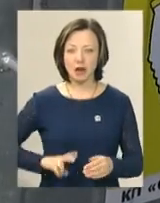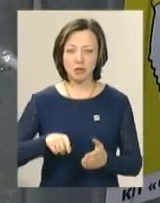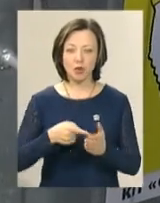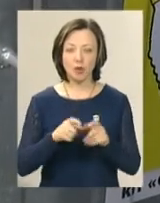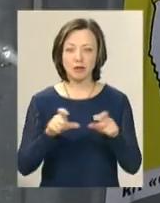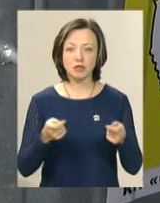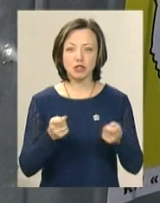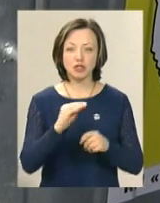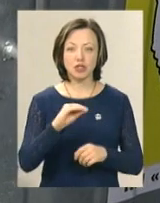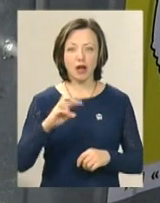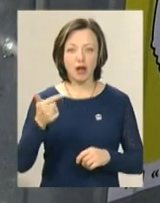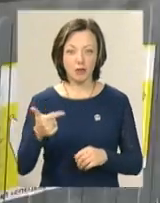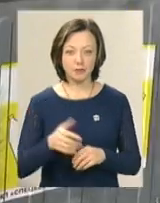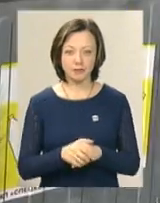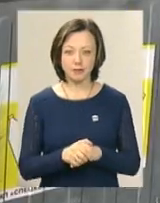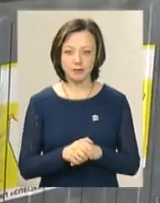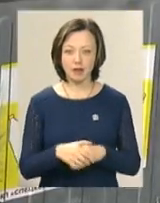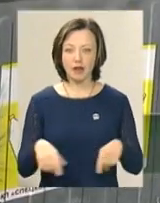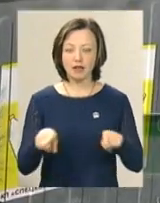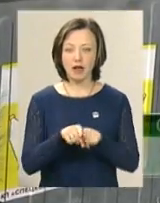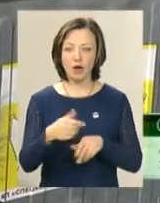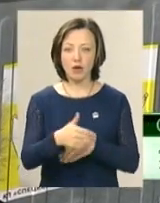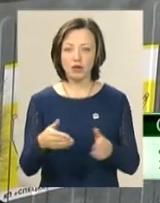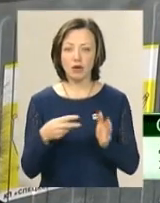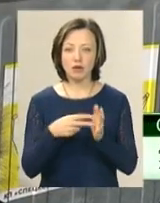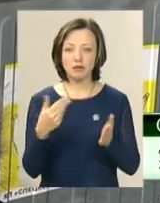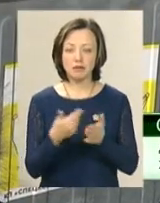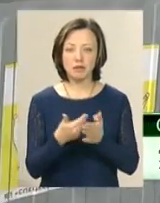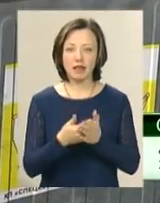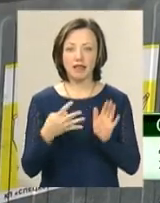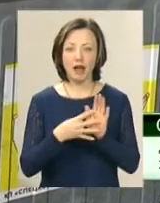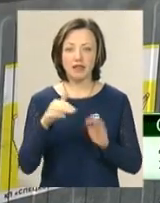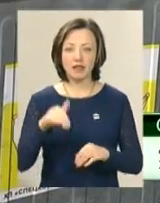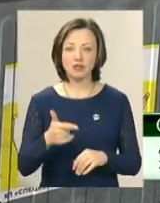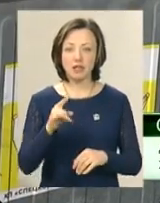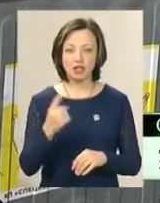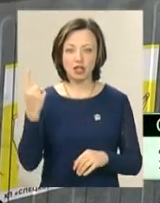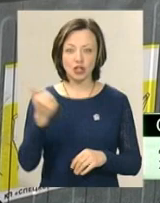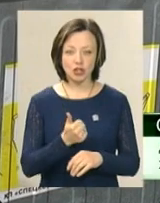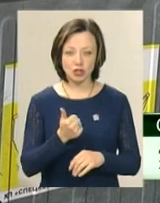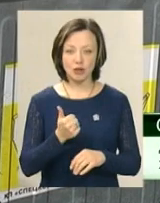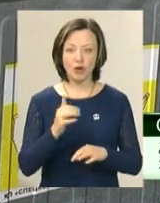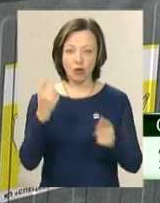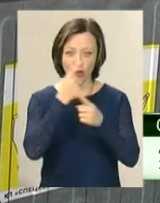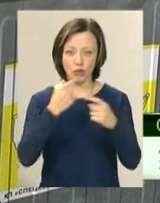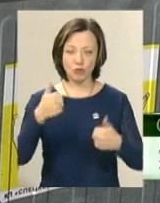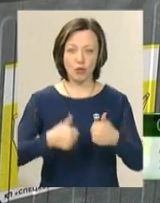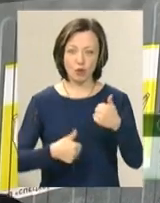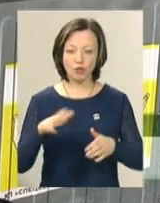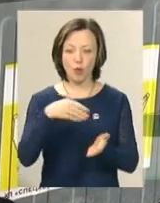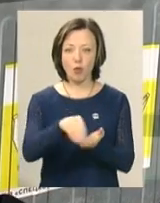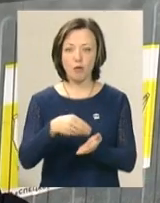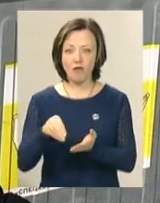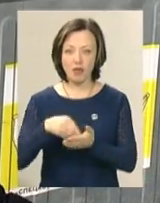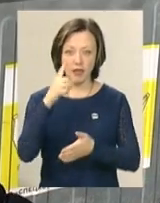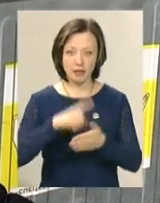департаменту житлово-комунального господарства. Такий контейнер коштує близько 9 тисяч гривень. За тиждень ми оголошуємо торги і через торги будемо купувати.